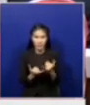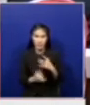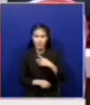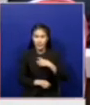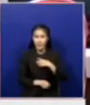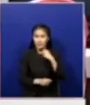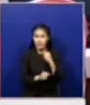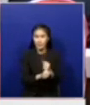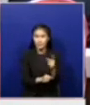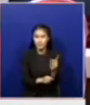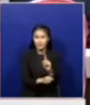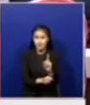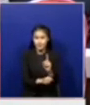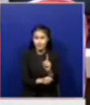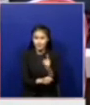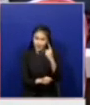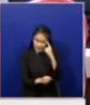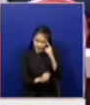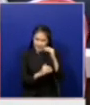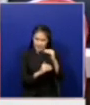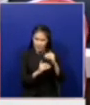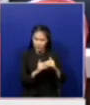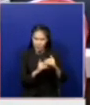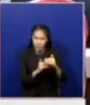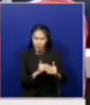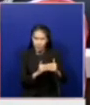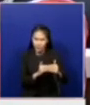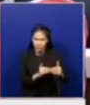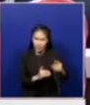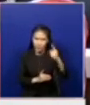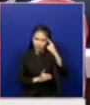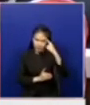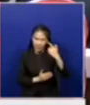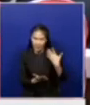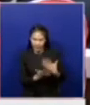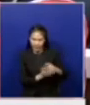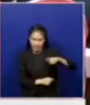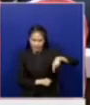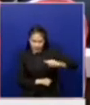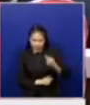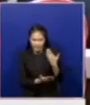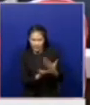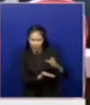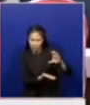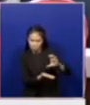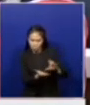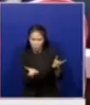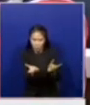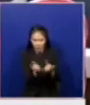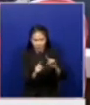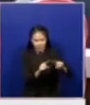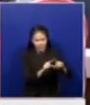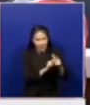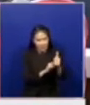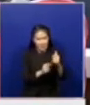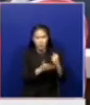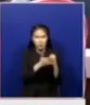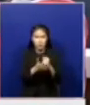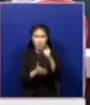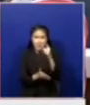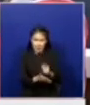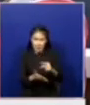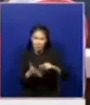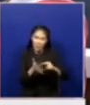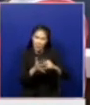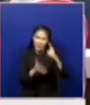จะเดินต่อไปข้างหน้าในการใช้จ่ายเม็ดเงินงบประมาณให้มีประสิทธิภาพและให้รั่วไหล